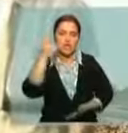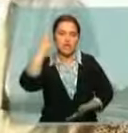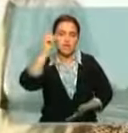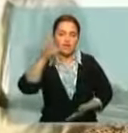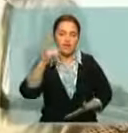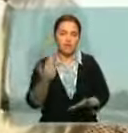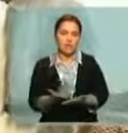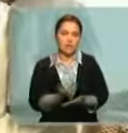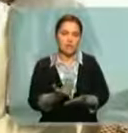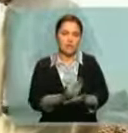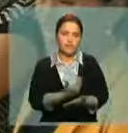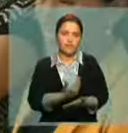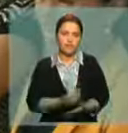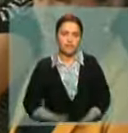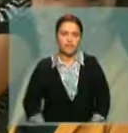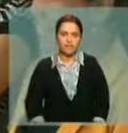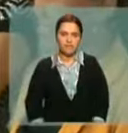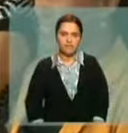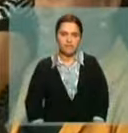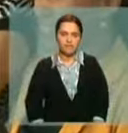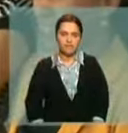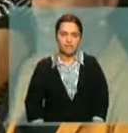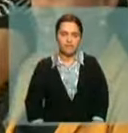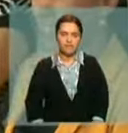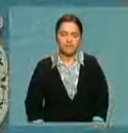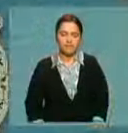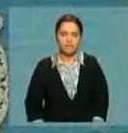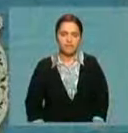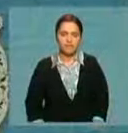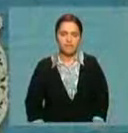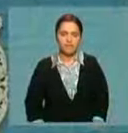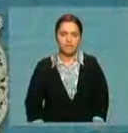всех новостей в стране. Анна Лисенберзина, Аслан Тулепов, Усть-Каменогорск.